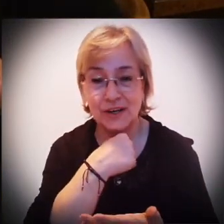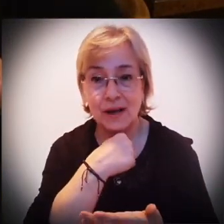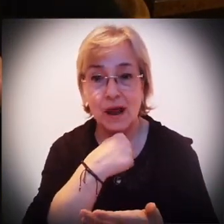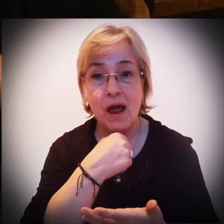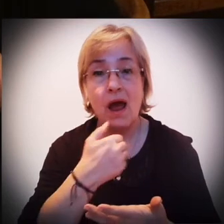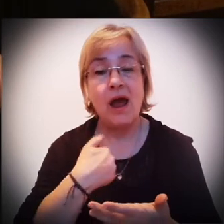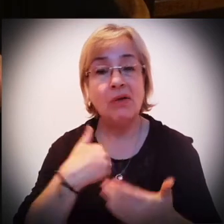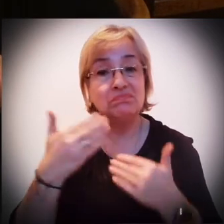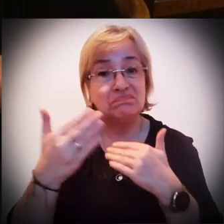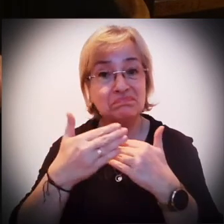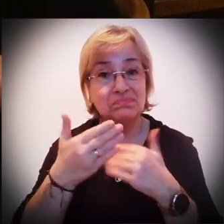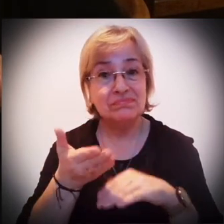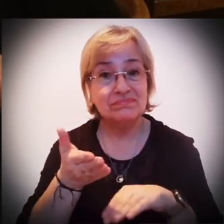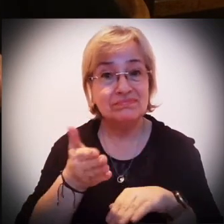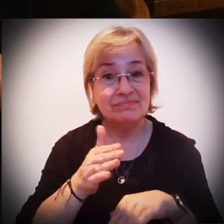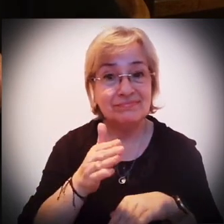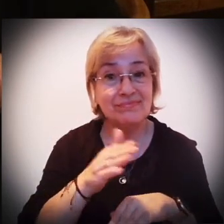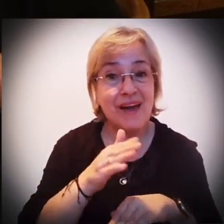i odchodząc